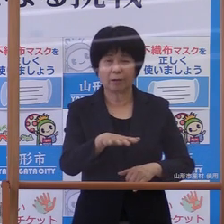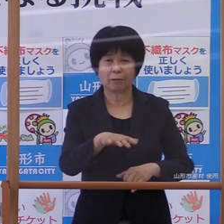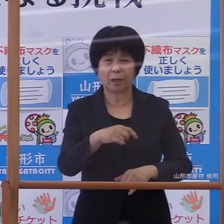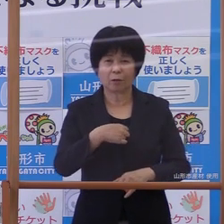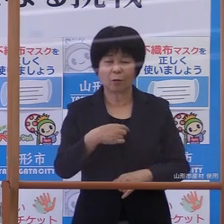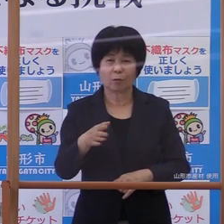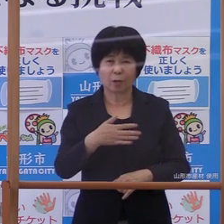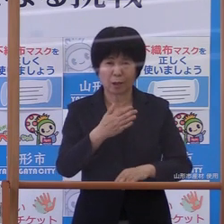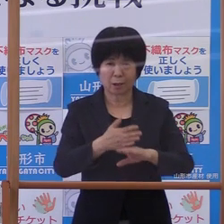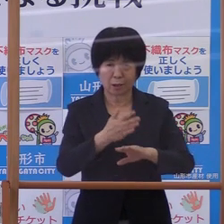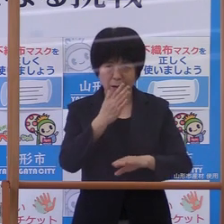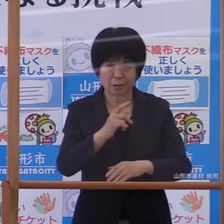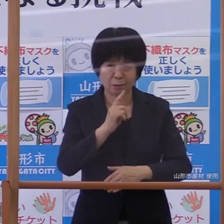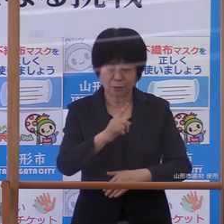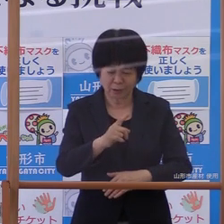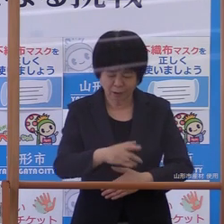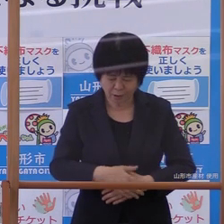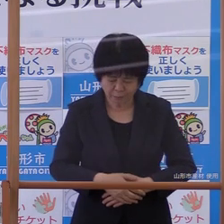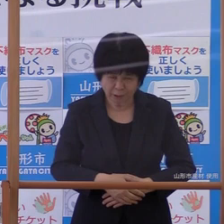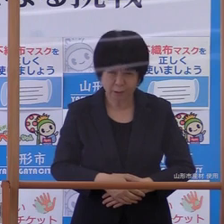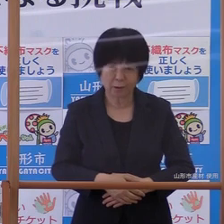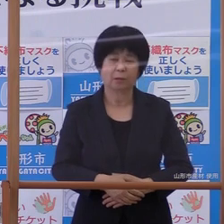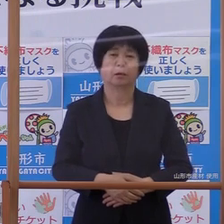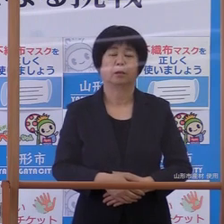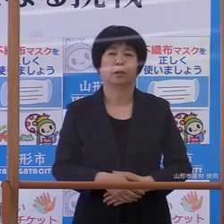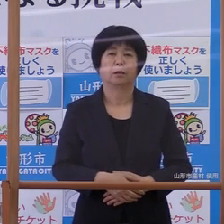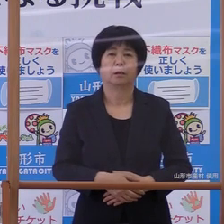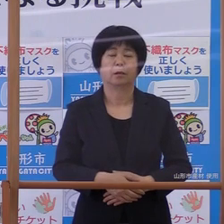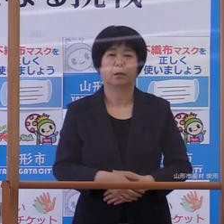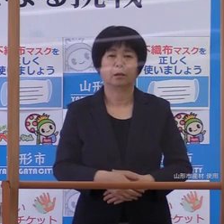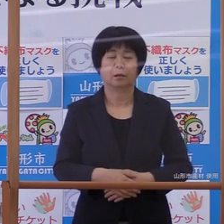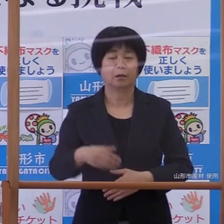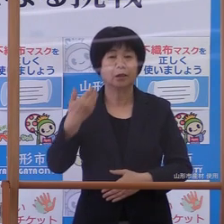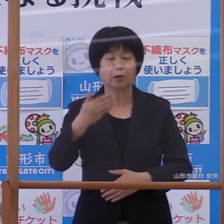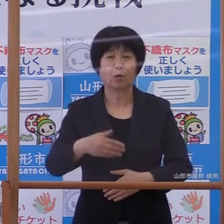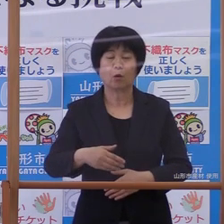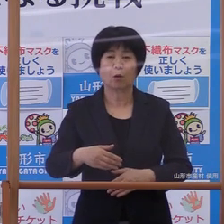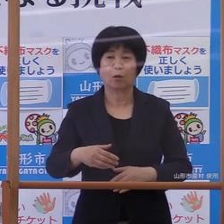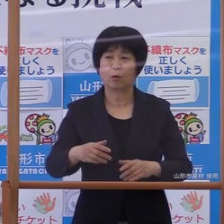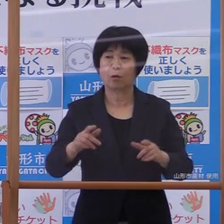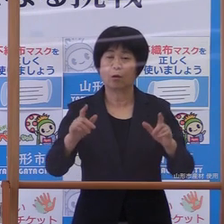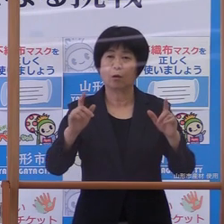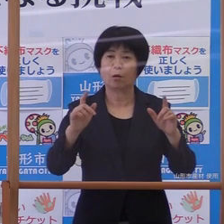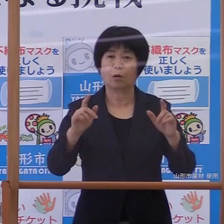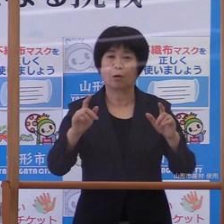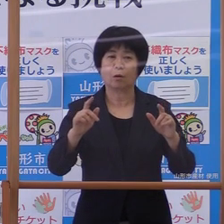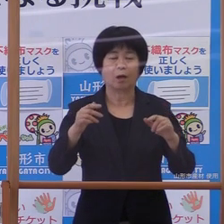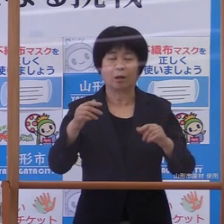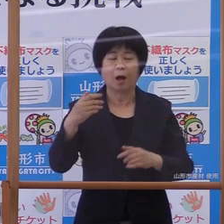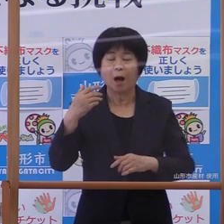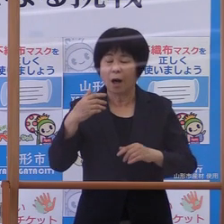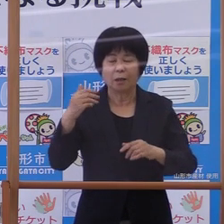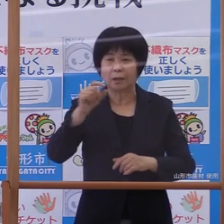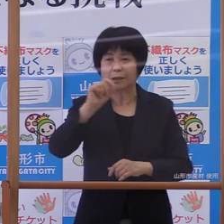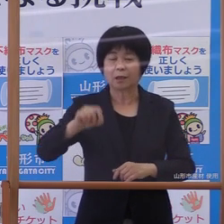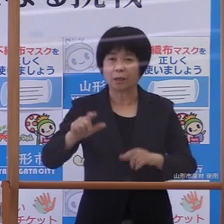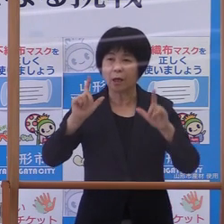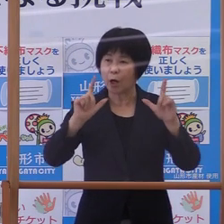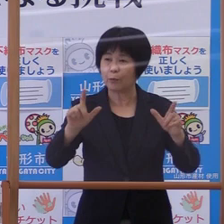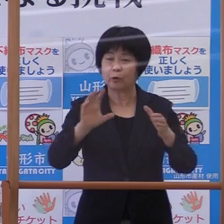心から感謝を申し上げたいと思います。 すみません、発表案件についてはよろしいでしょうか。